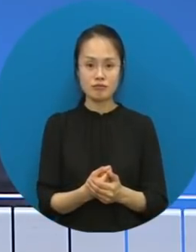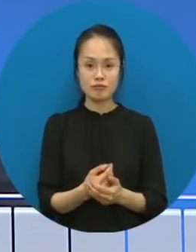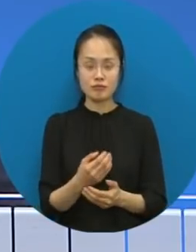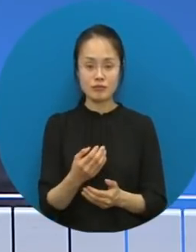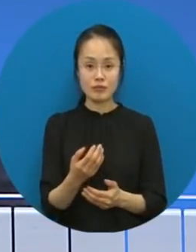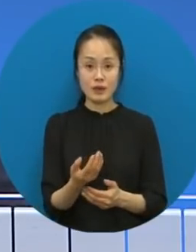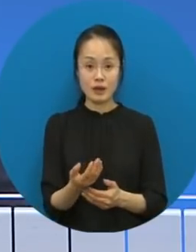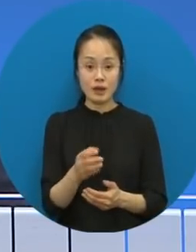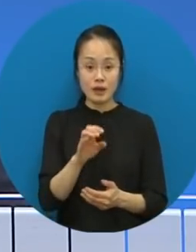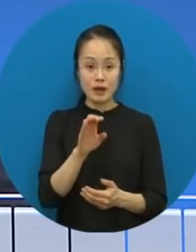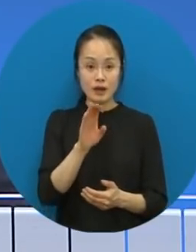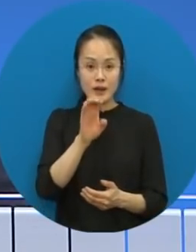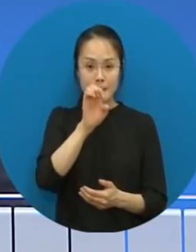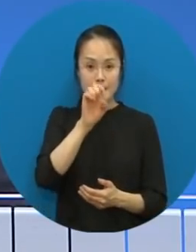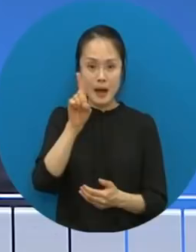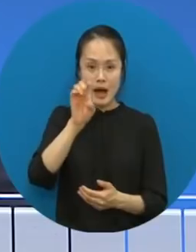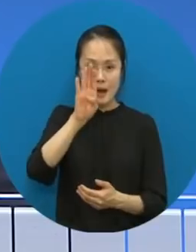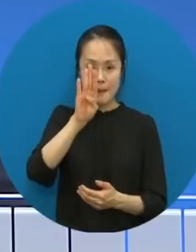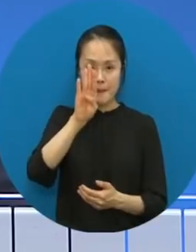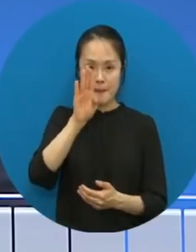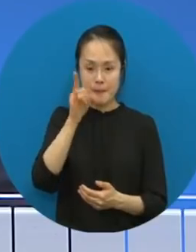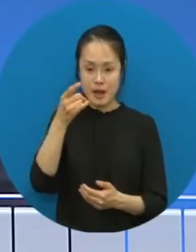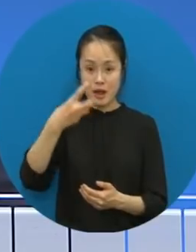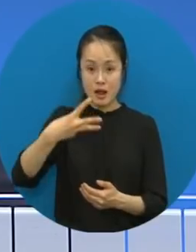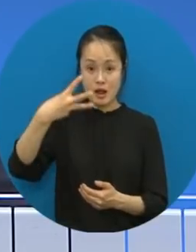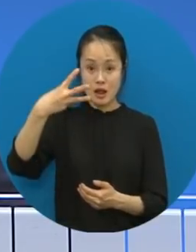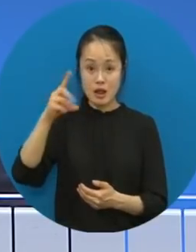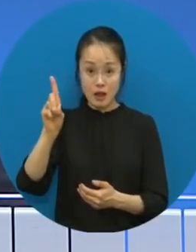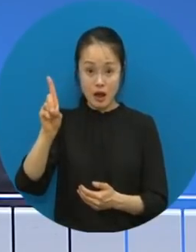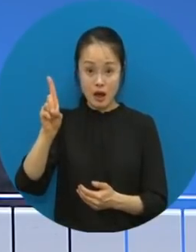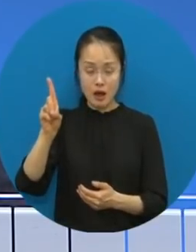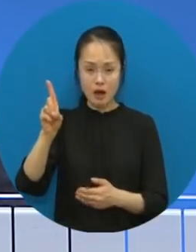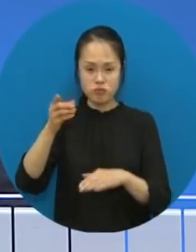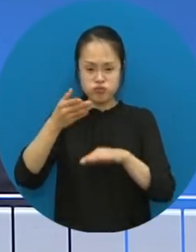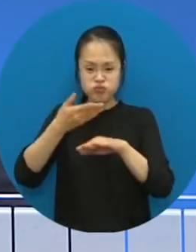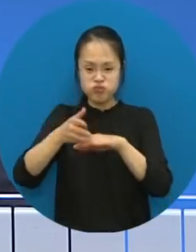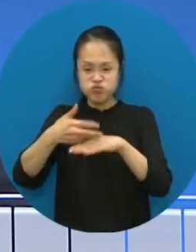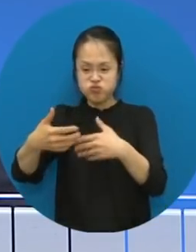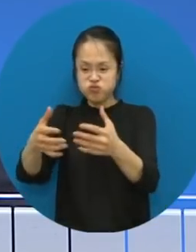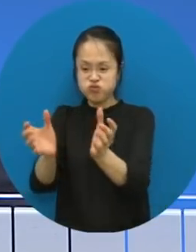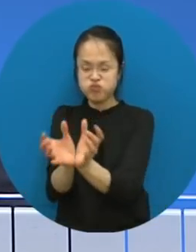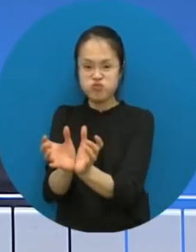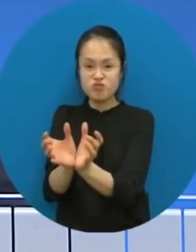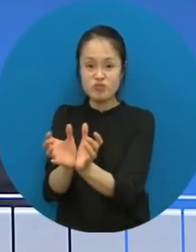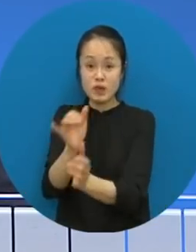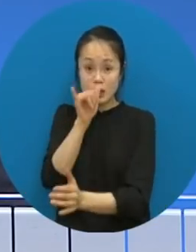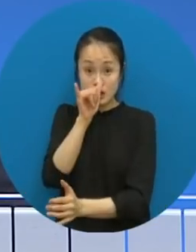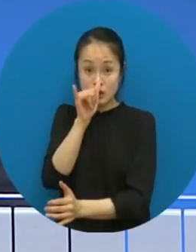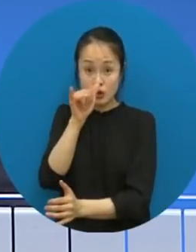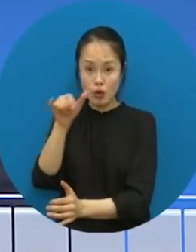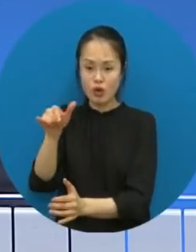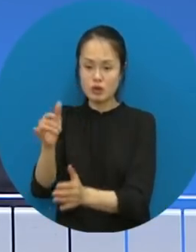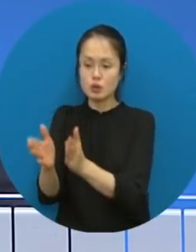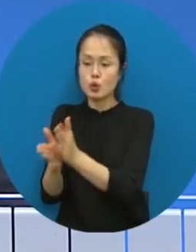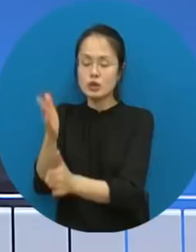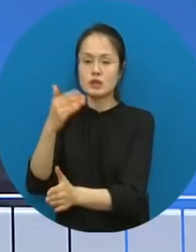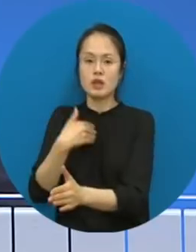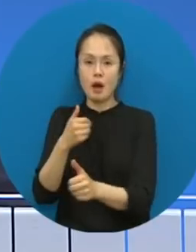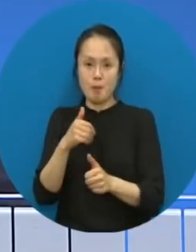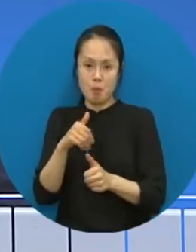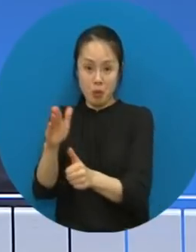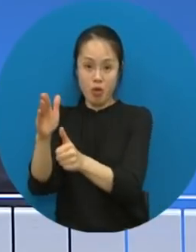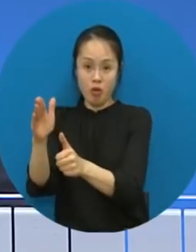파벨라라고 불리는 갱들이 주인으로 있는 동네로 보냈습니다. 특별히 그해 총 맞아 죽은 사람 많은 그 해.